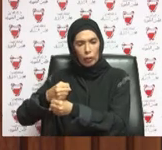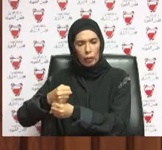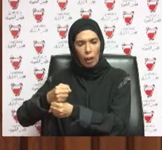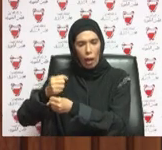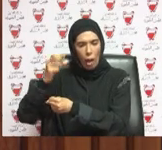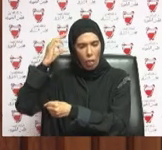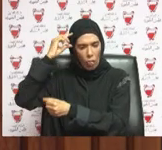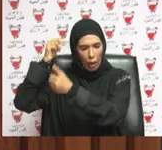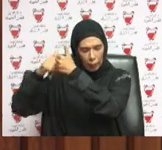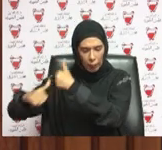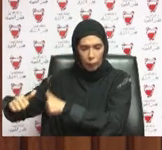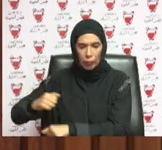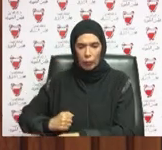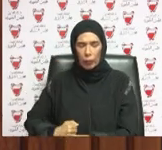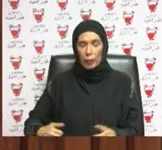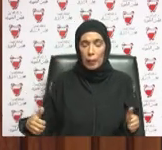الوطن. ختاما